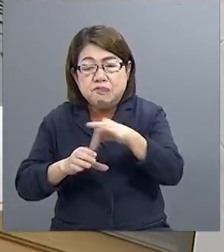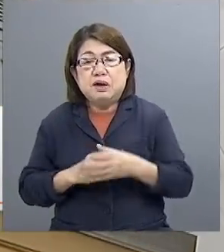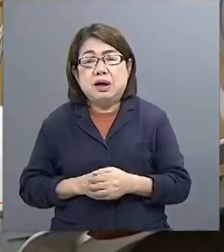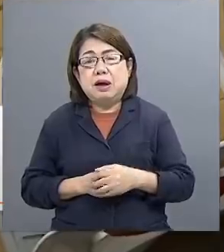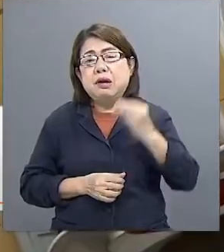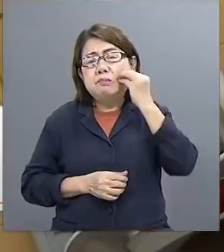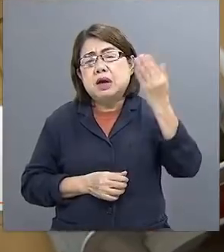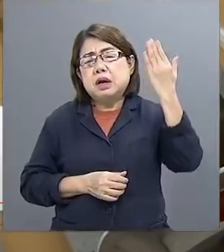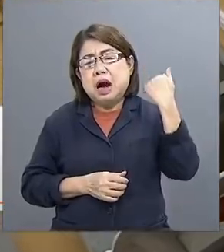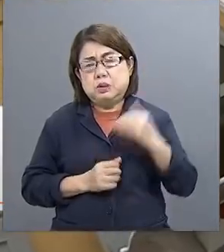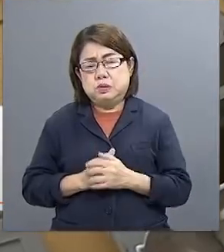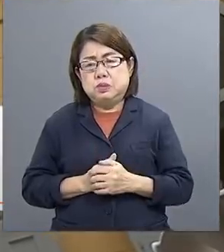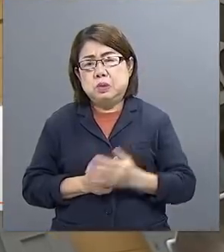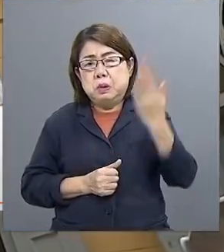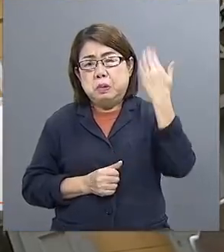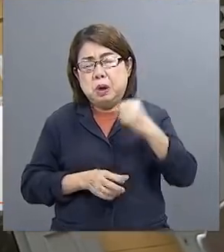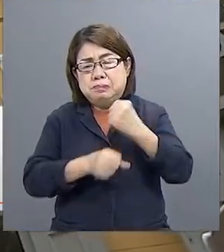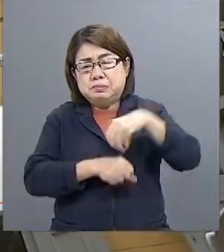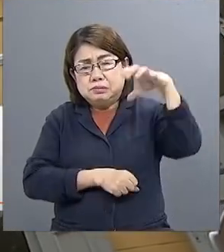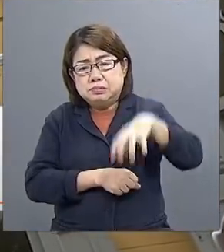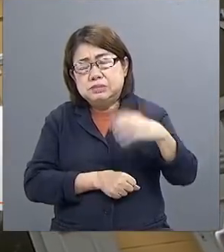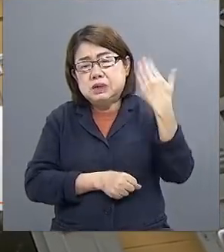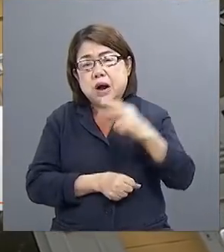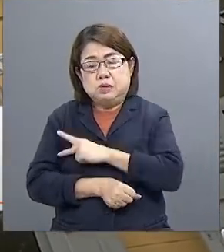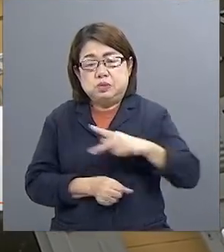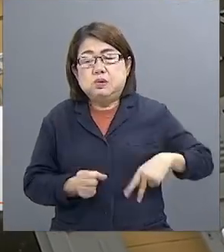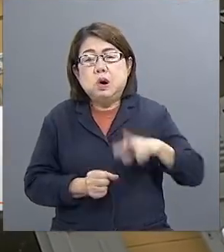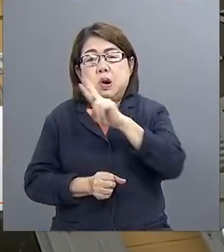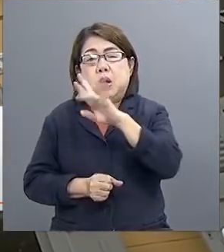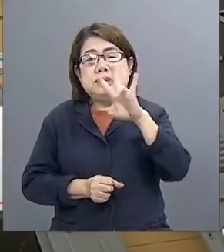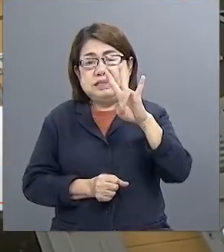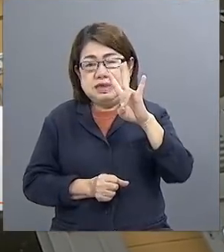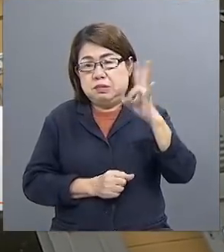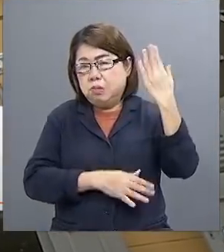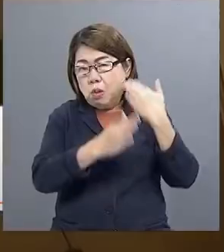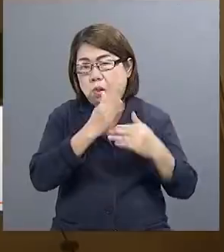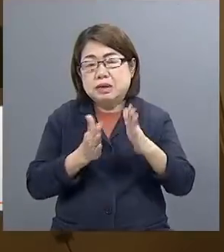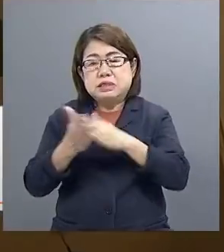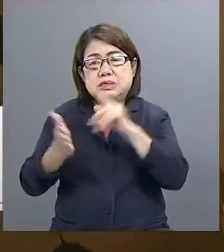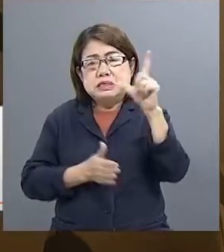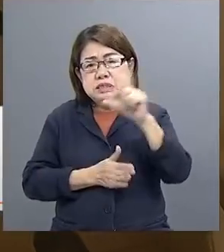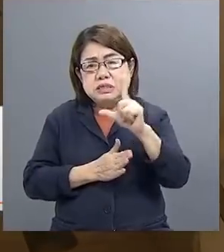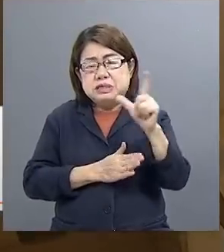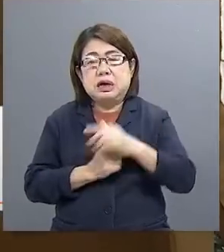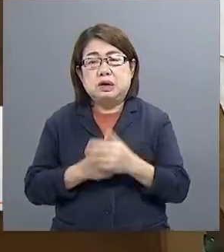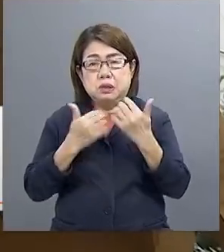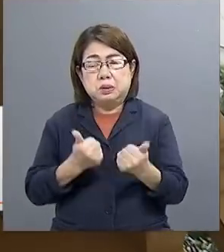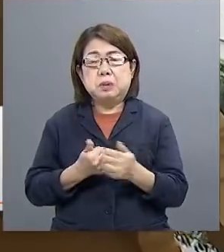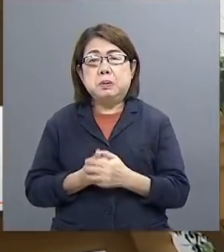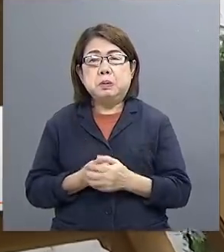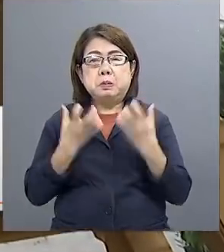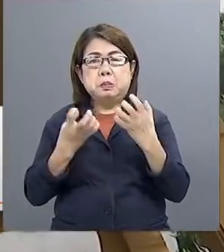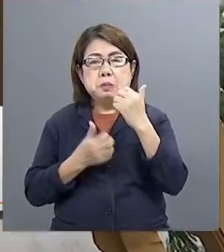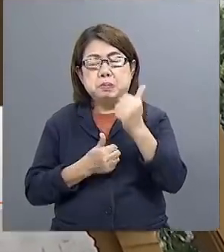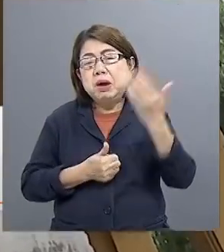สร้างขึ้นตั้งแต่สมัยรัชกาลที่ 7สีเหลืองสวยอร่ามทรายไทยผสมวุฒิตอเรียนกอธิคเลยครับแต่เดิมเป็นบ้านพัก